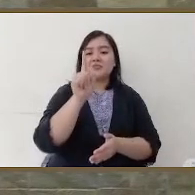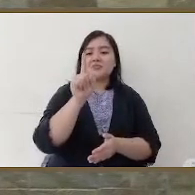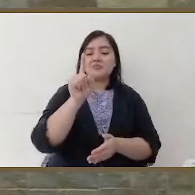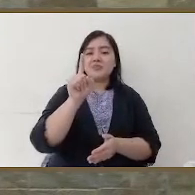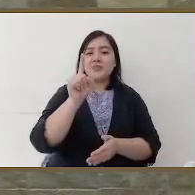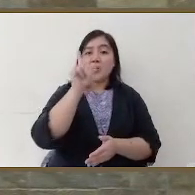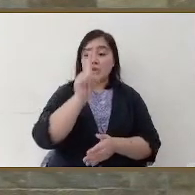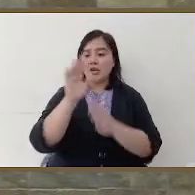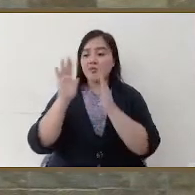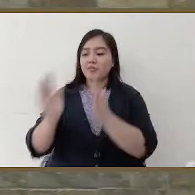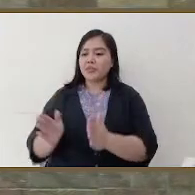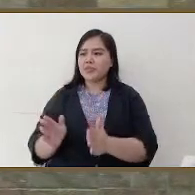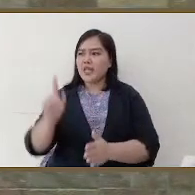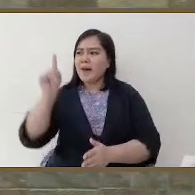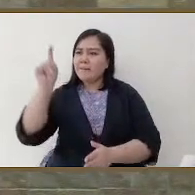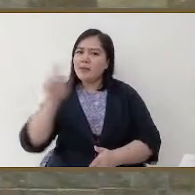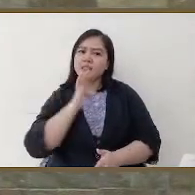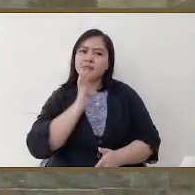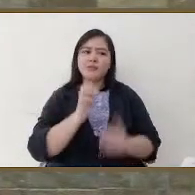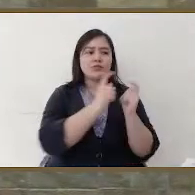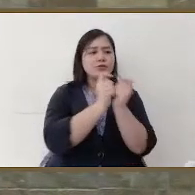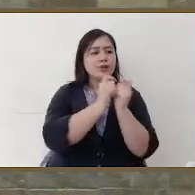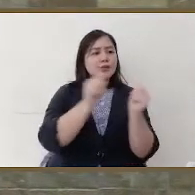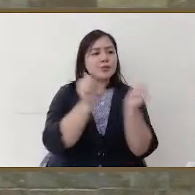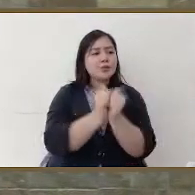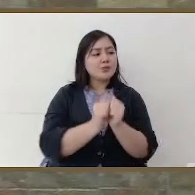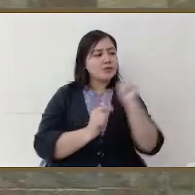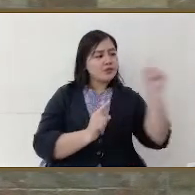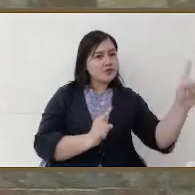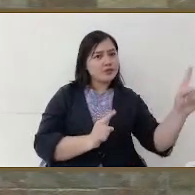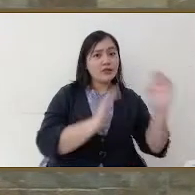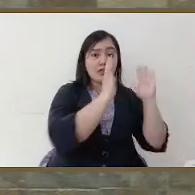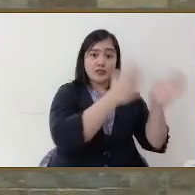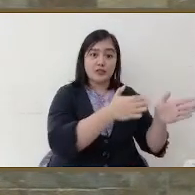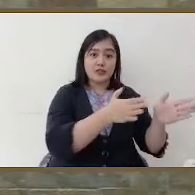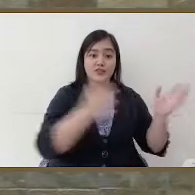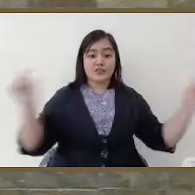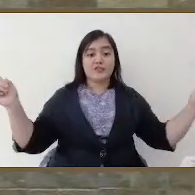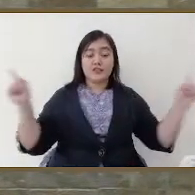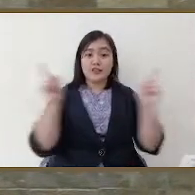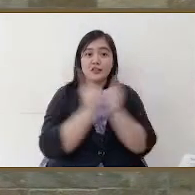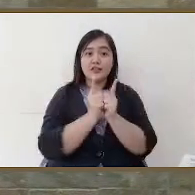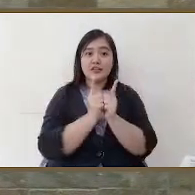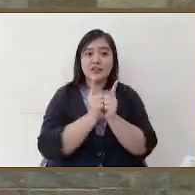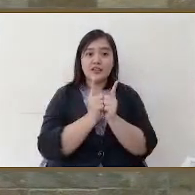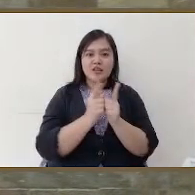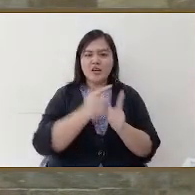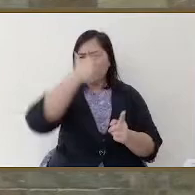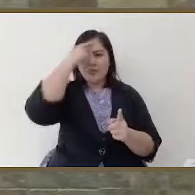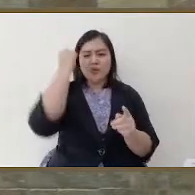Talk to me if you can. Come here.